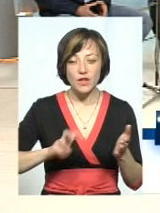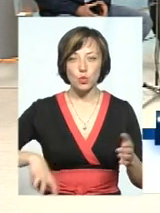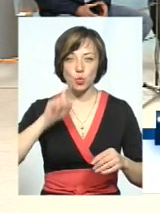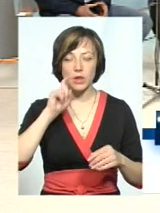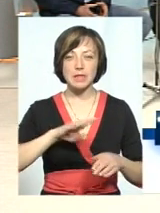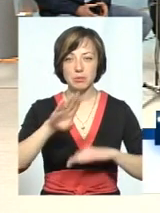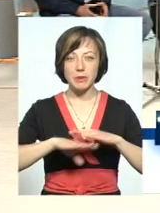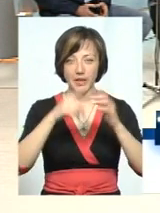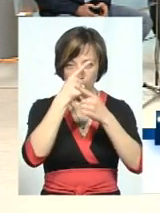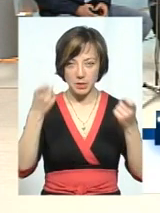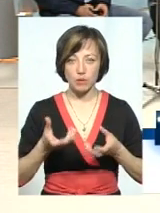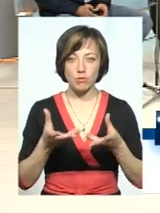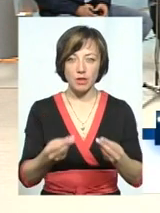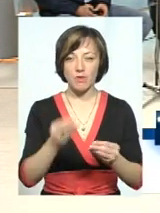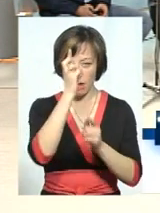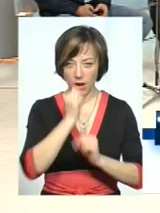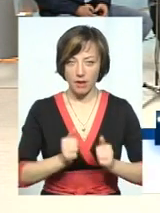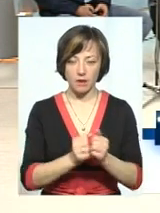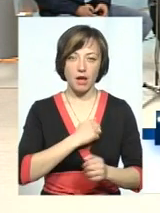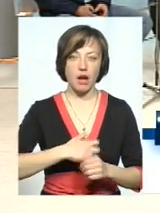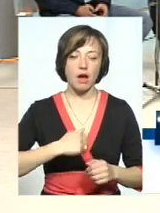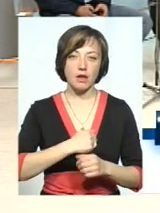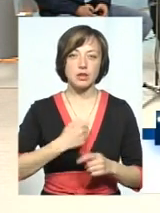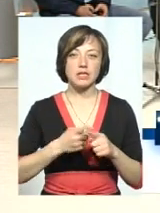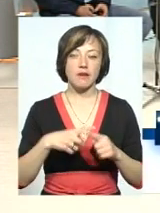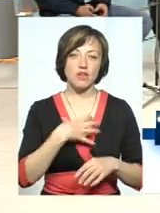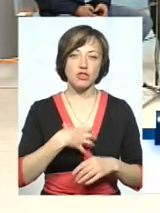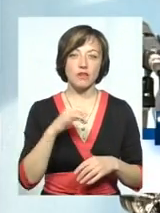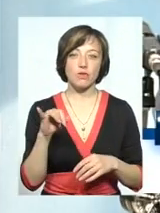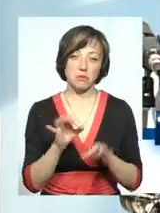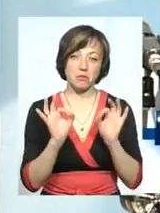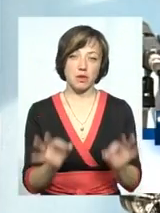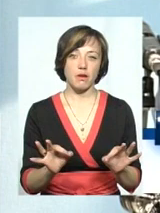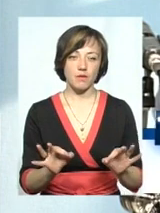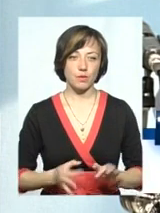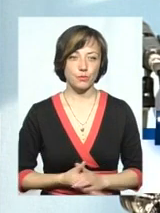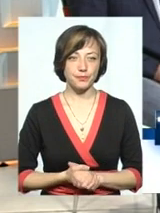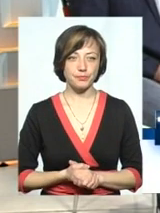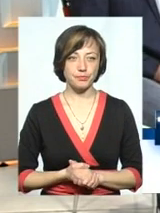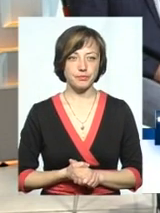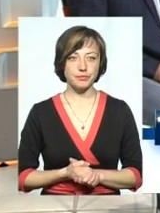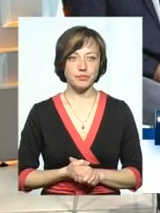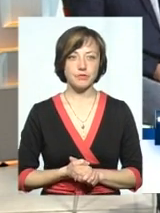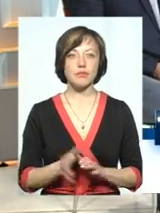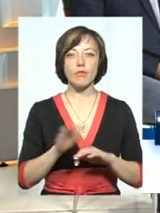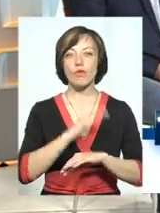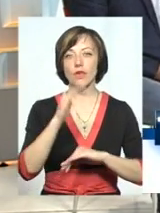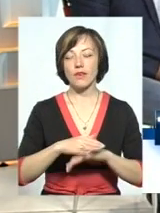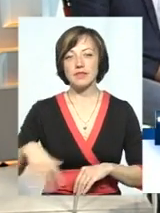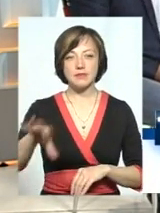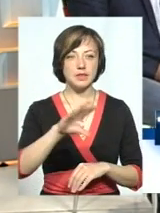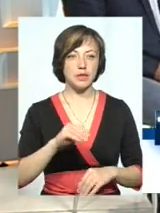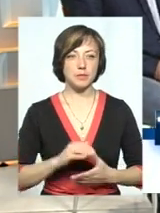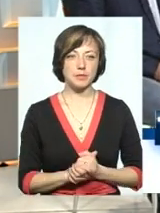впливу країни-агресора. Це надзвичайно важливо і надзвичайно раціонально. Пане Олександре. Доброго